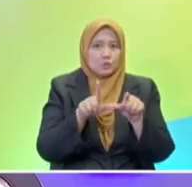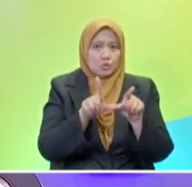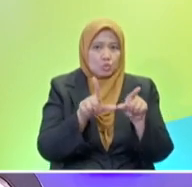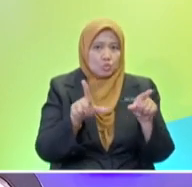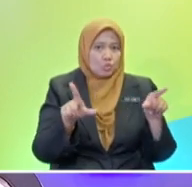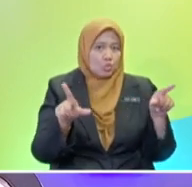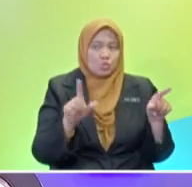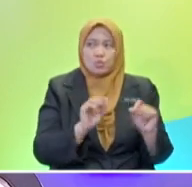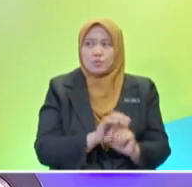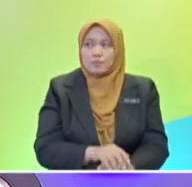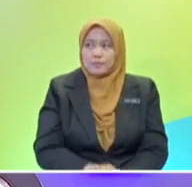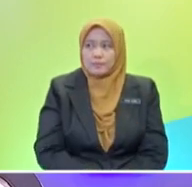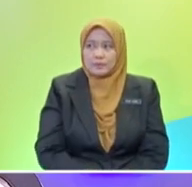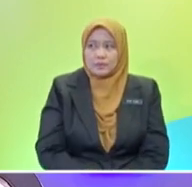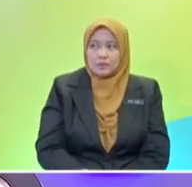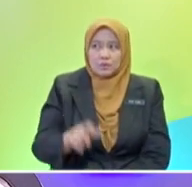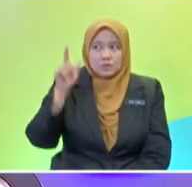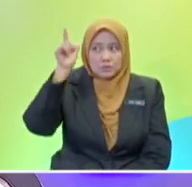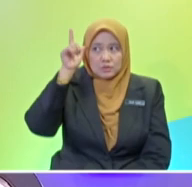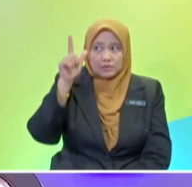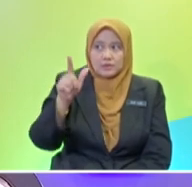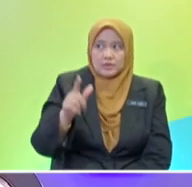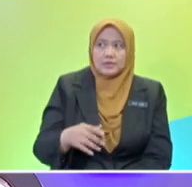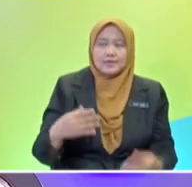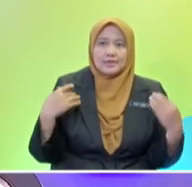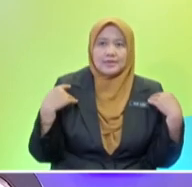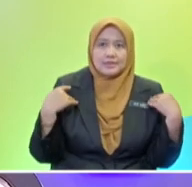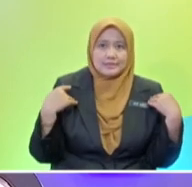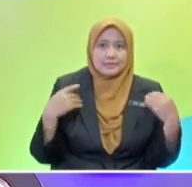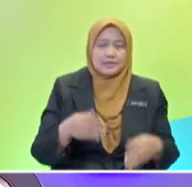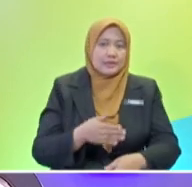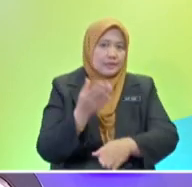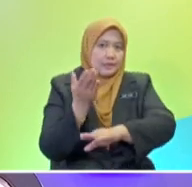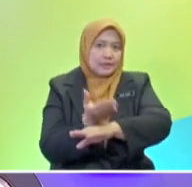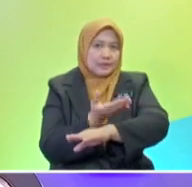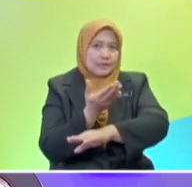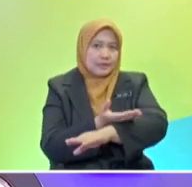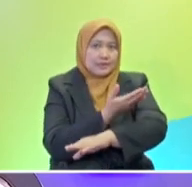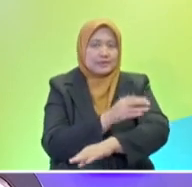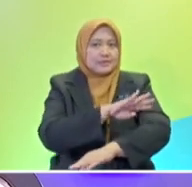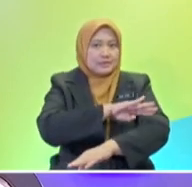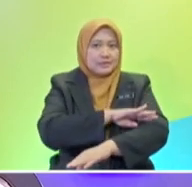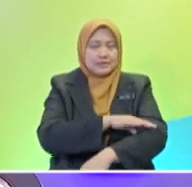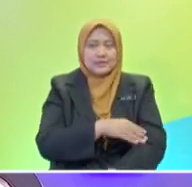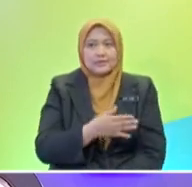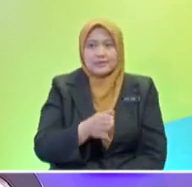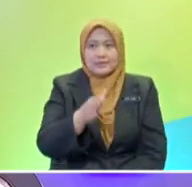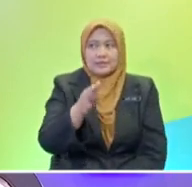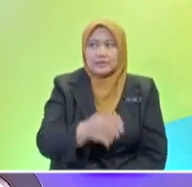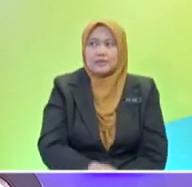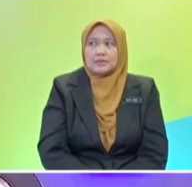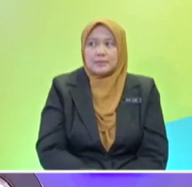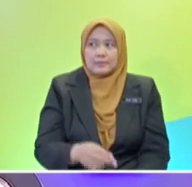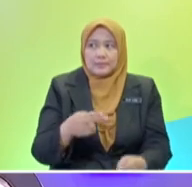tengok. Dia macam sisik ikan. Urat-urat itu kan. Yang ini dipanggil